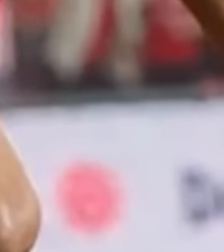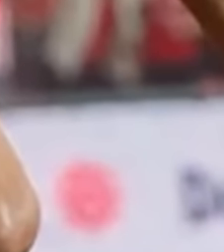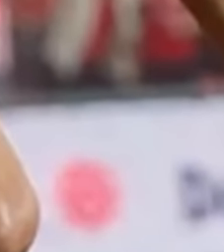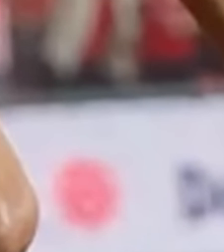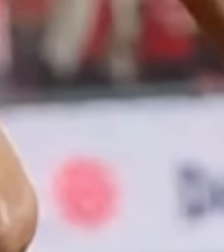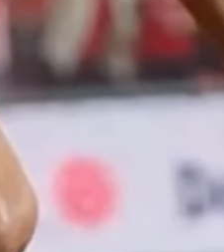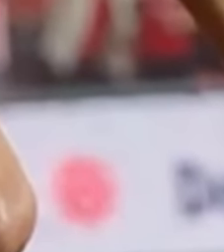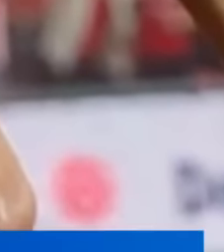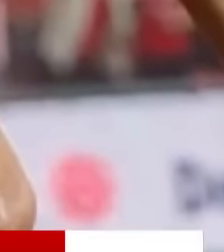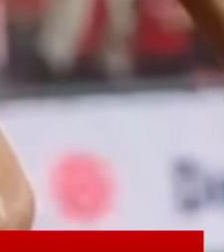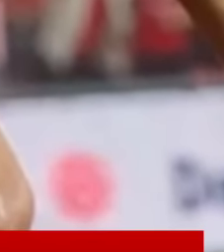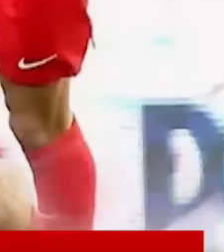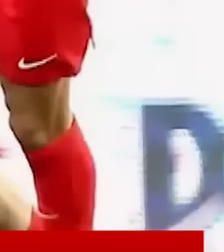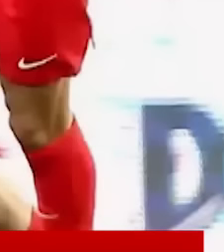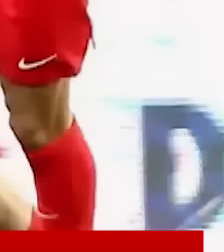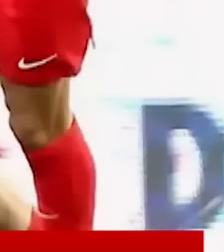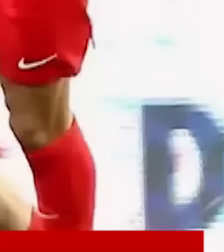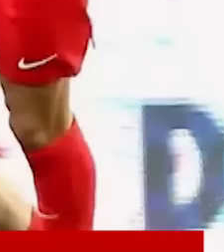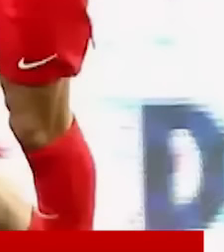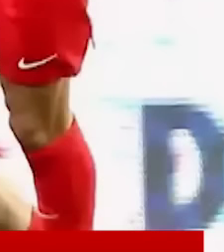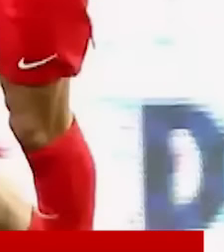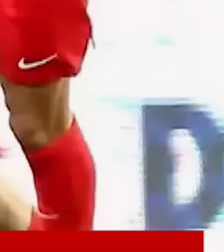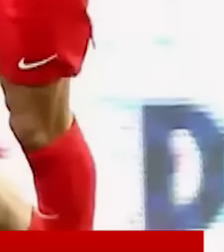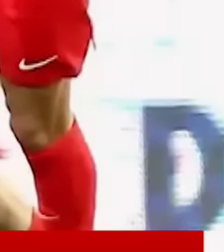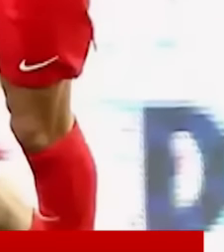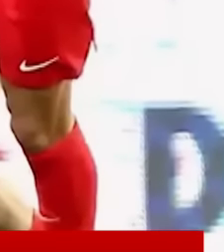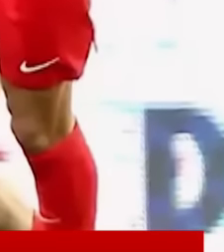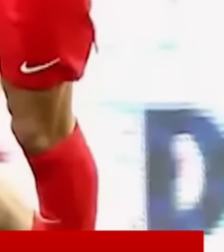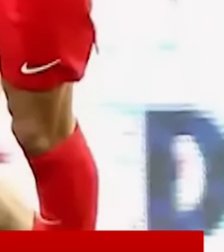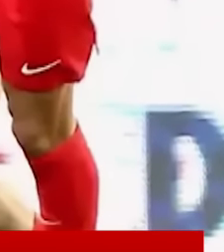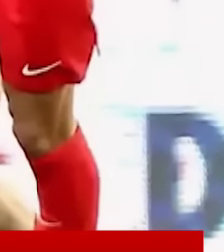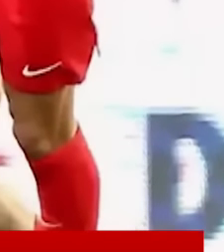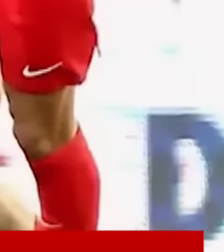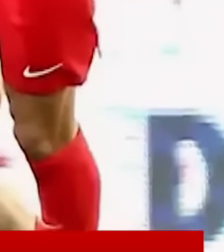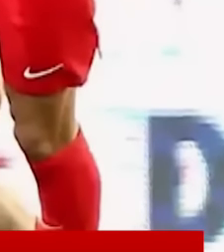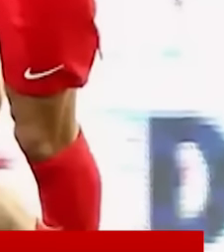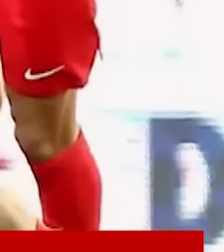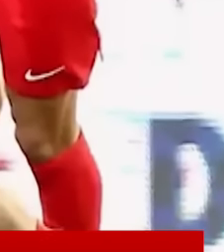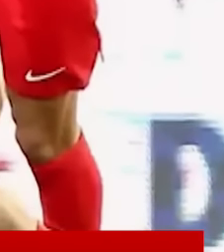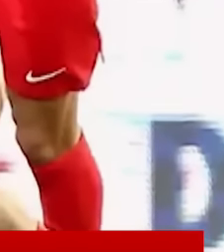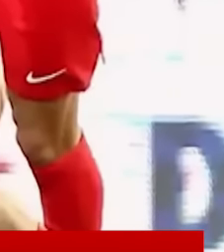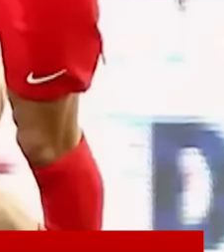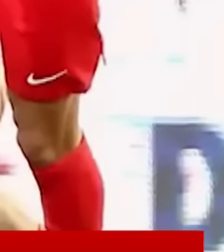yıkandı. Zaman geldi saldır saldır, gel kupayı kaldır.